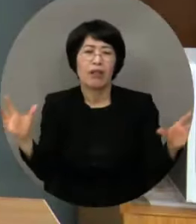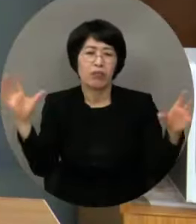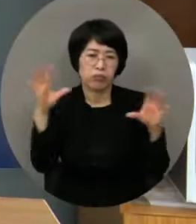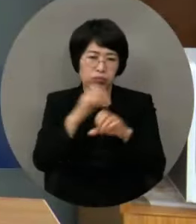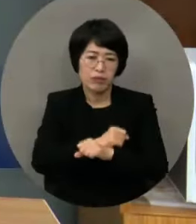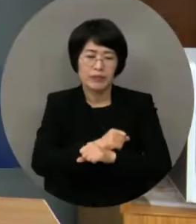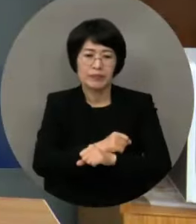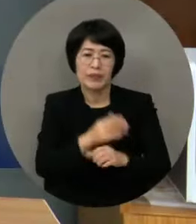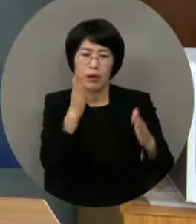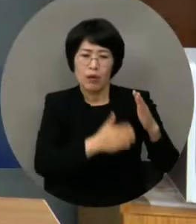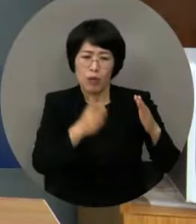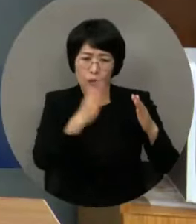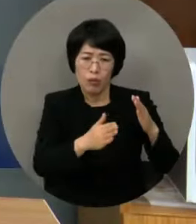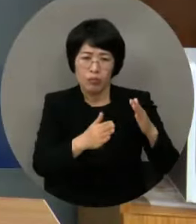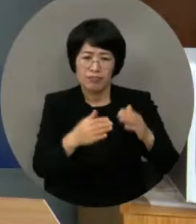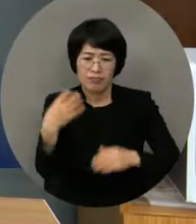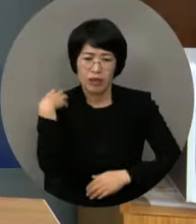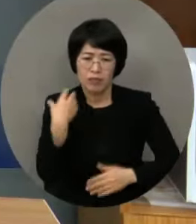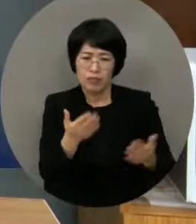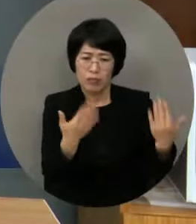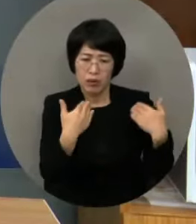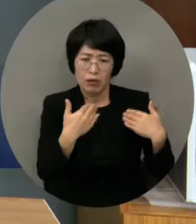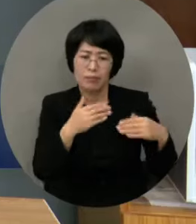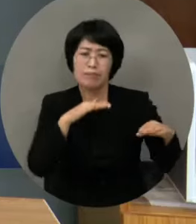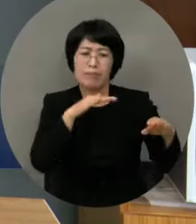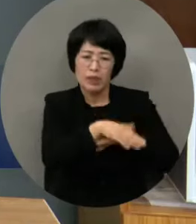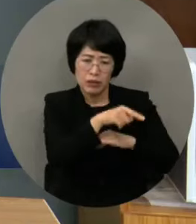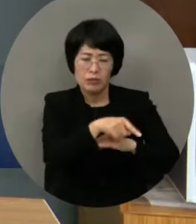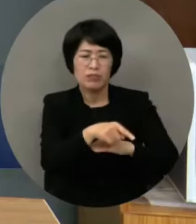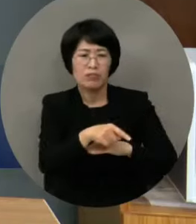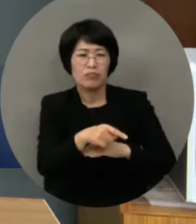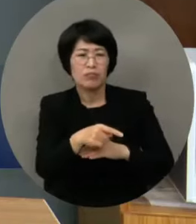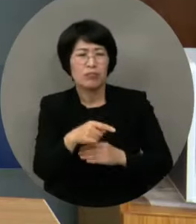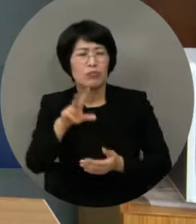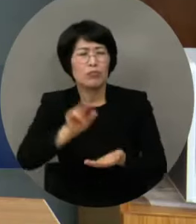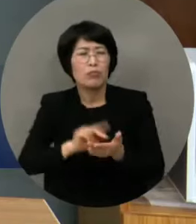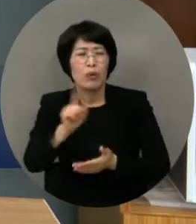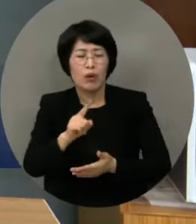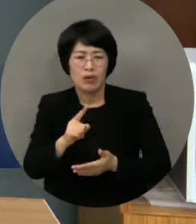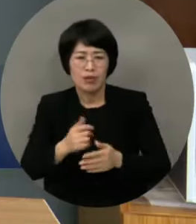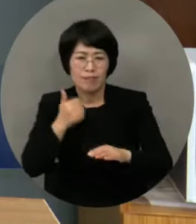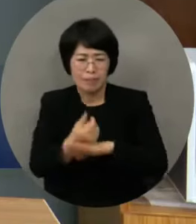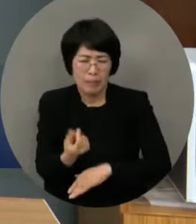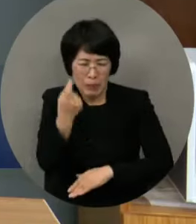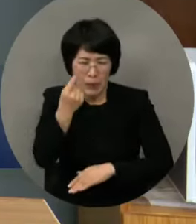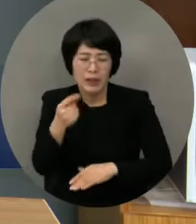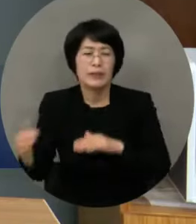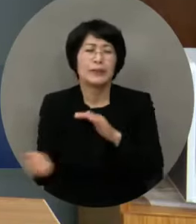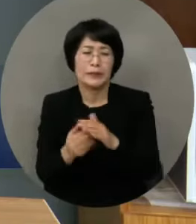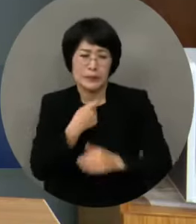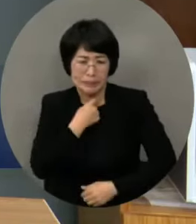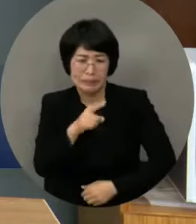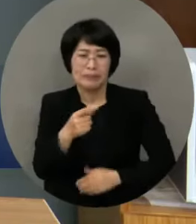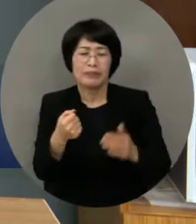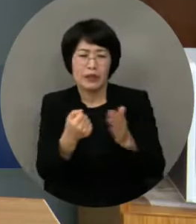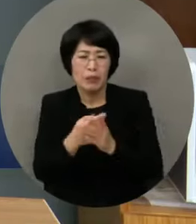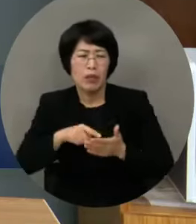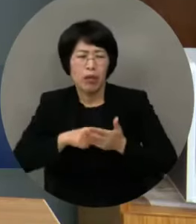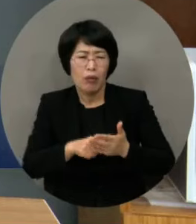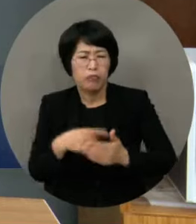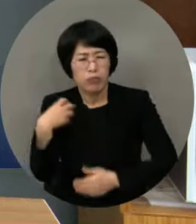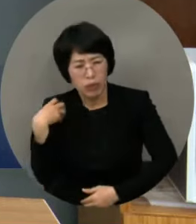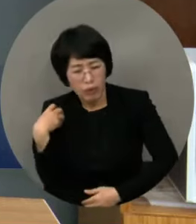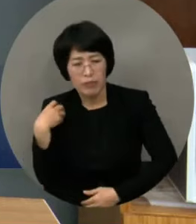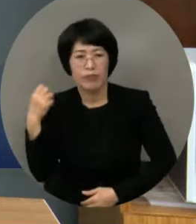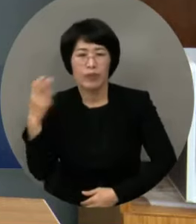공공 주도하는 이 방식 자체가 그 결과물을 지나치게 빠른 시간 안에 어떤 얻고자 했고 그러다 보면 좀 무리한 사업이